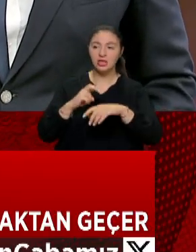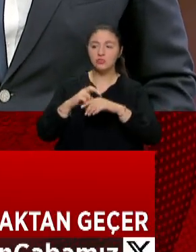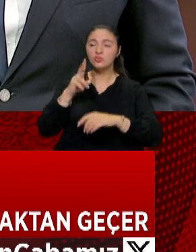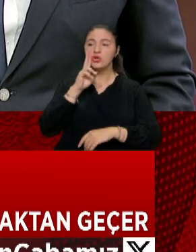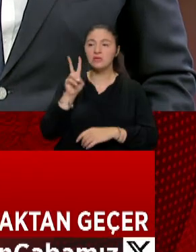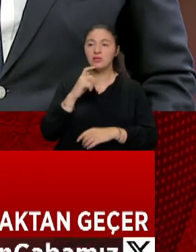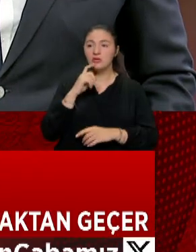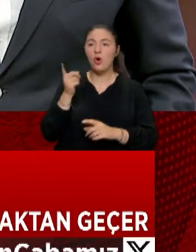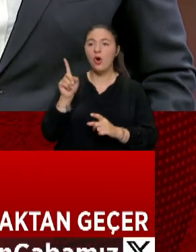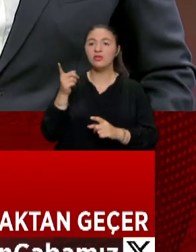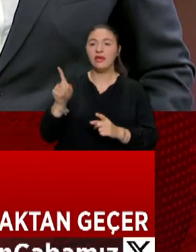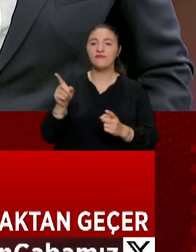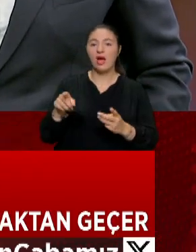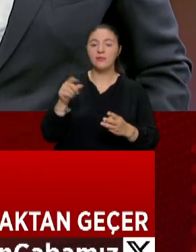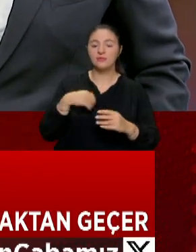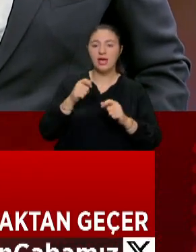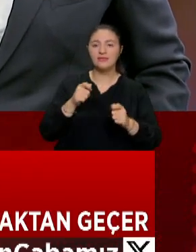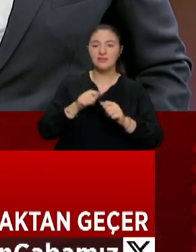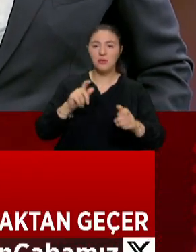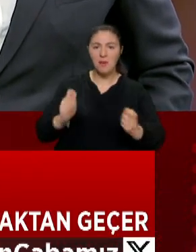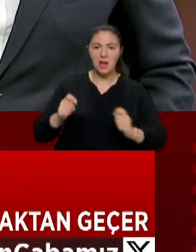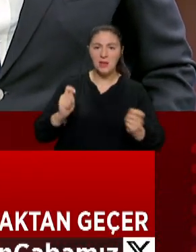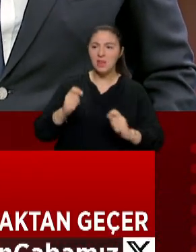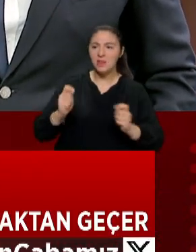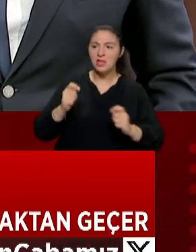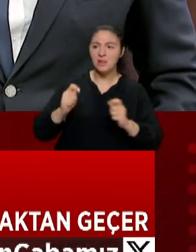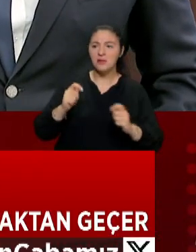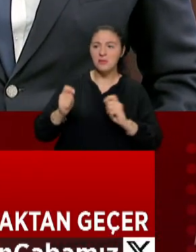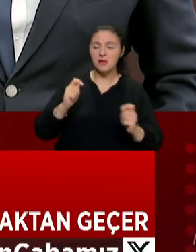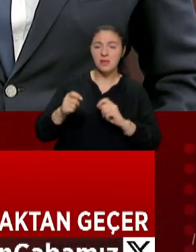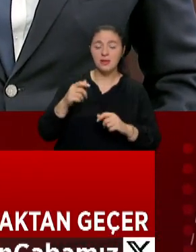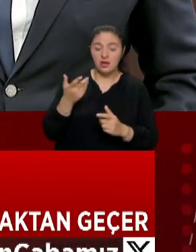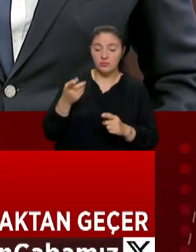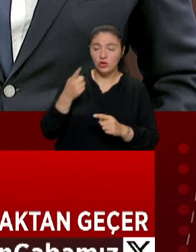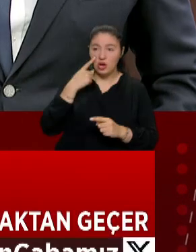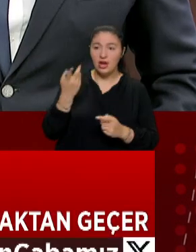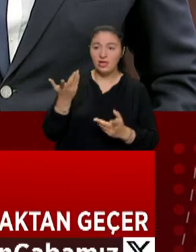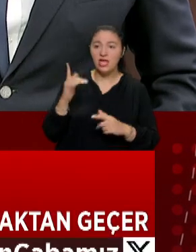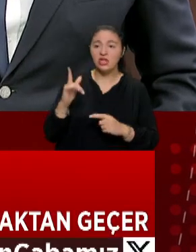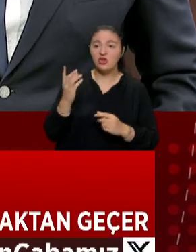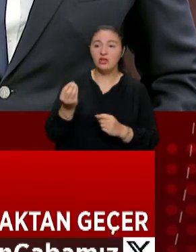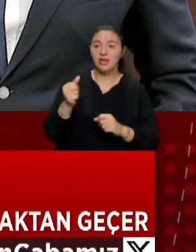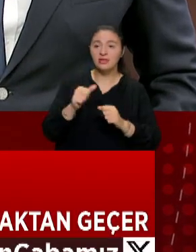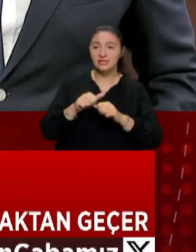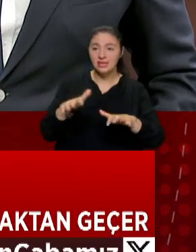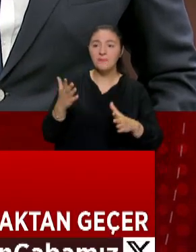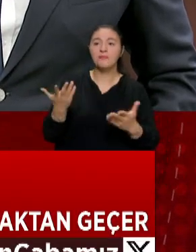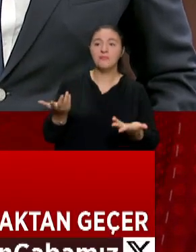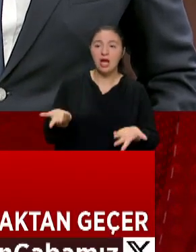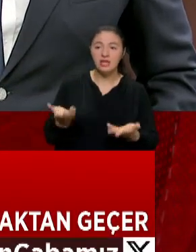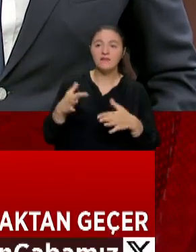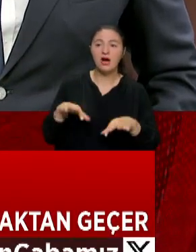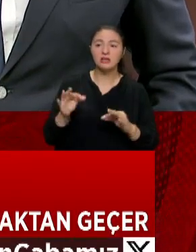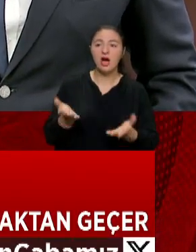Son 20 yılda 10 defa bizim eğitim sistemimiz değişti bu eğitim sistemine göre de ihtiyaç olunan altyapı Maalesef